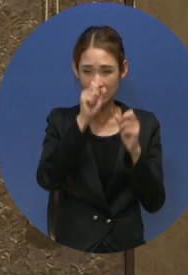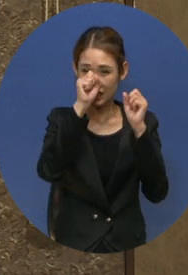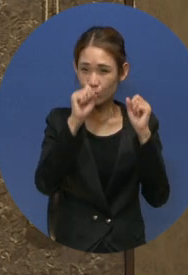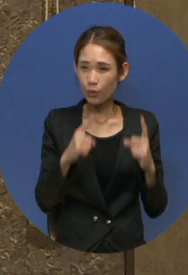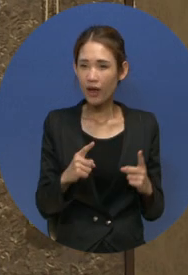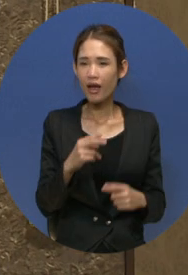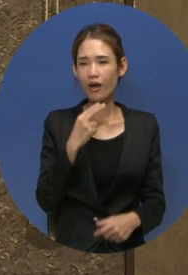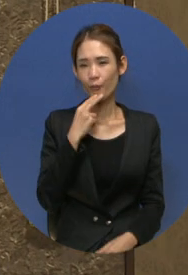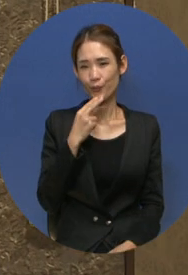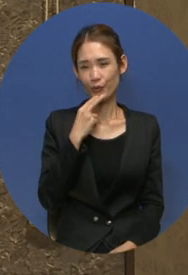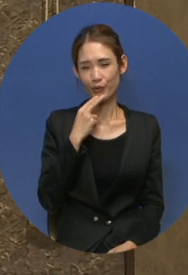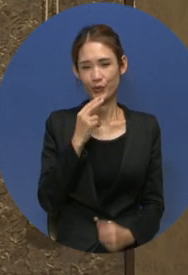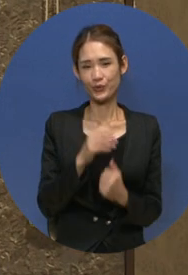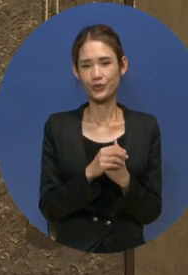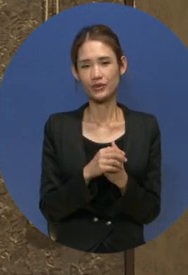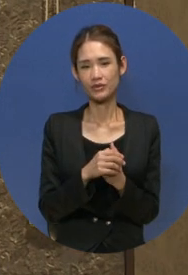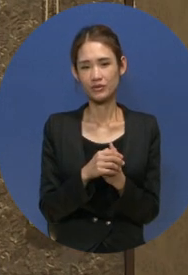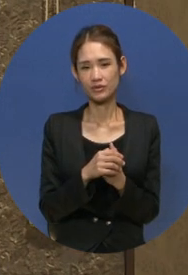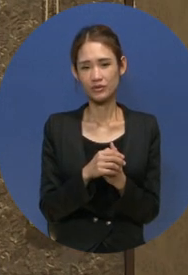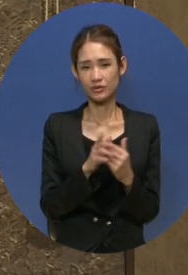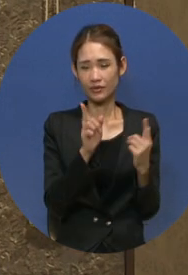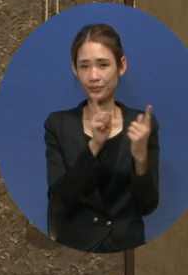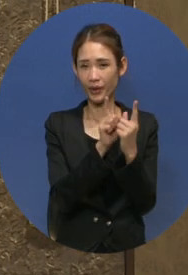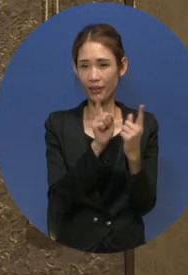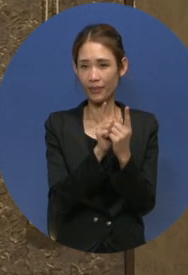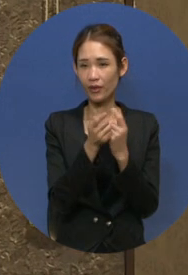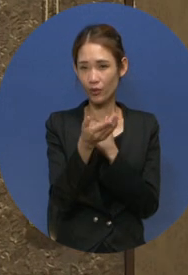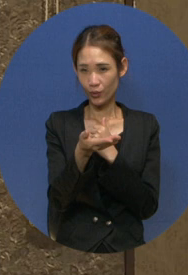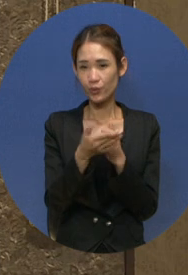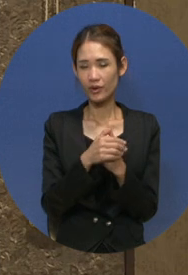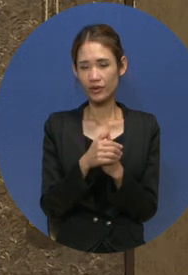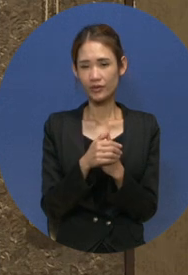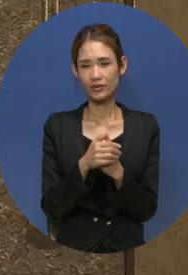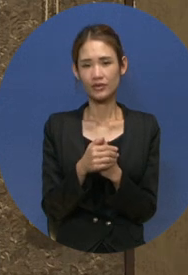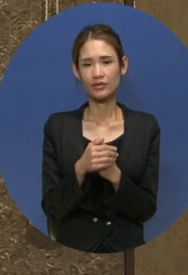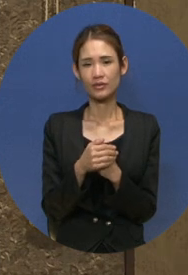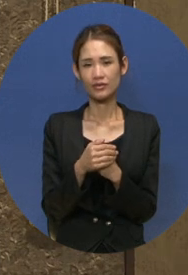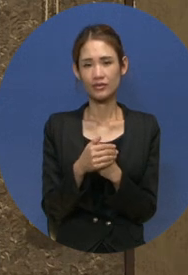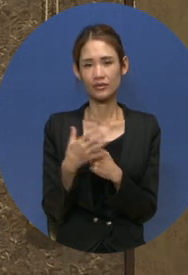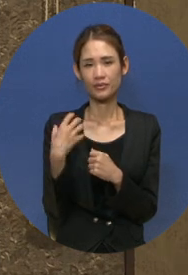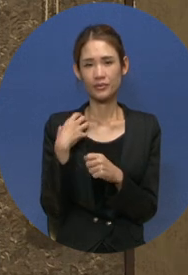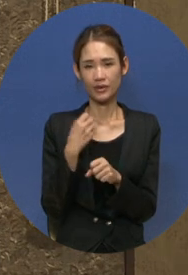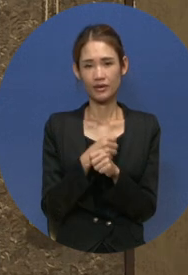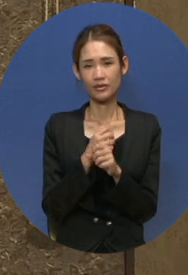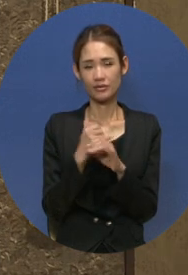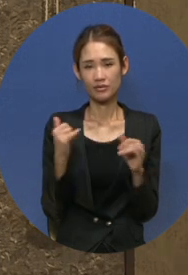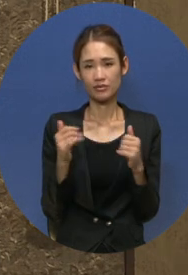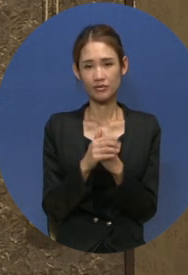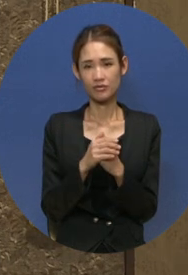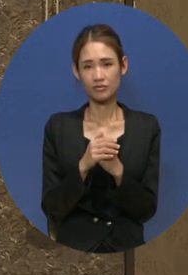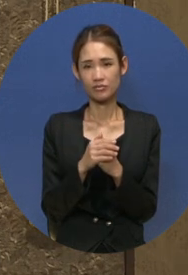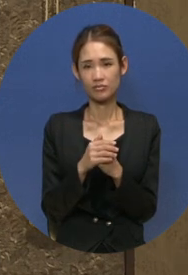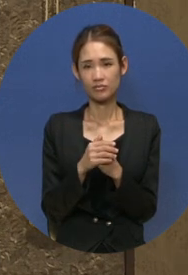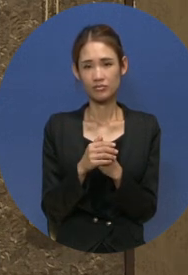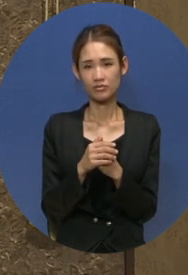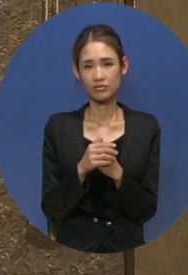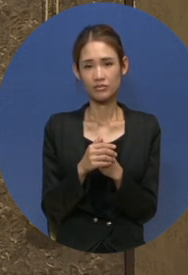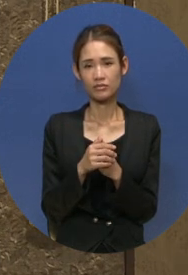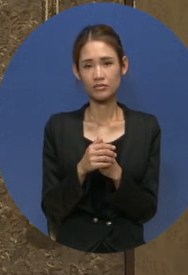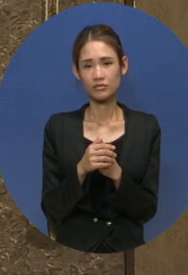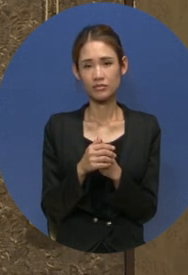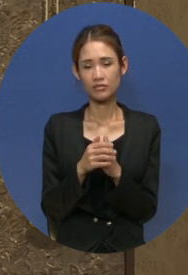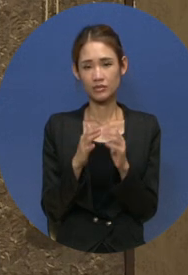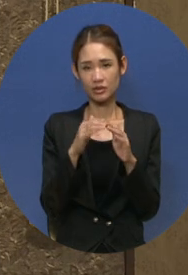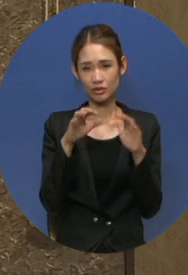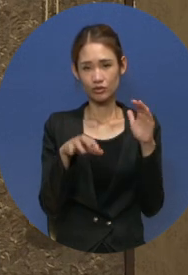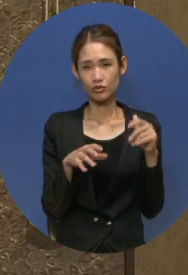별로 없다. 그러면 접속하게 만들어줘야 되겠다. 우리는 또 그런 일을 하는 사람들이니까요. 그래서 좀